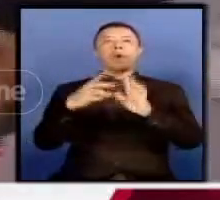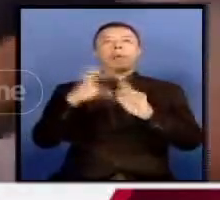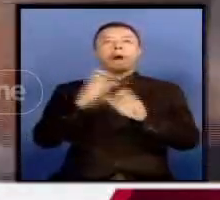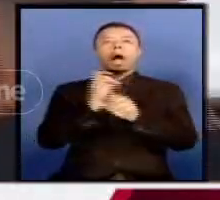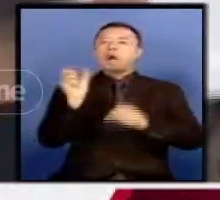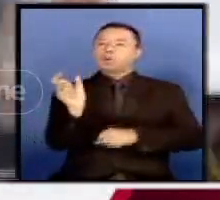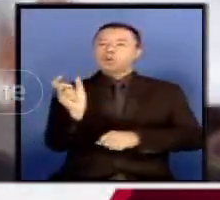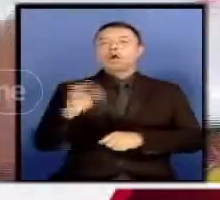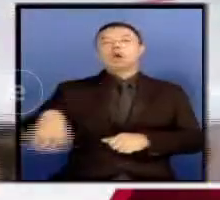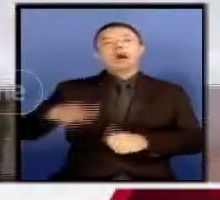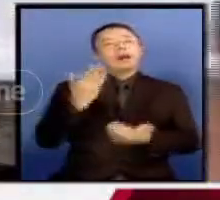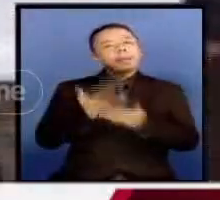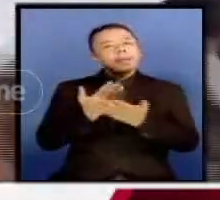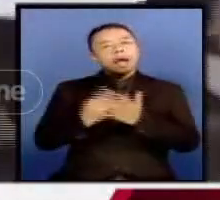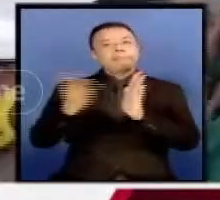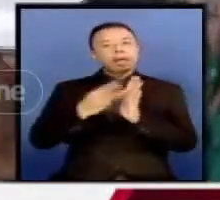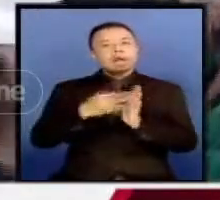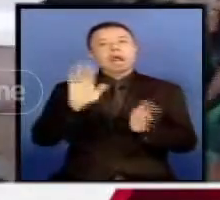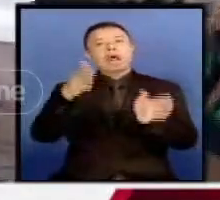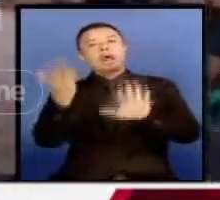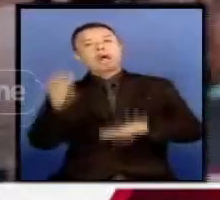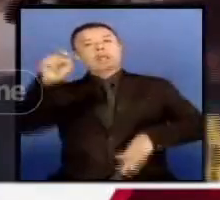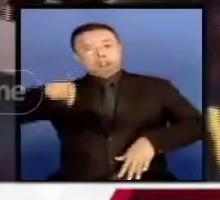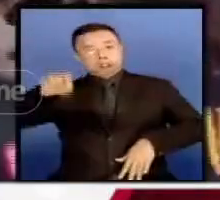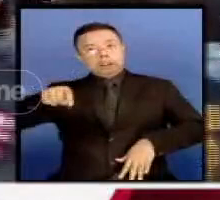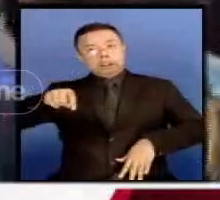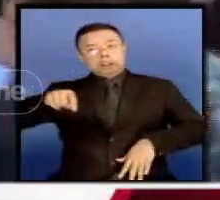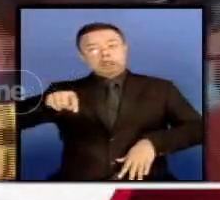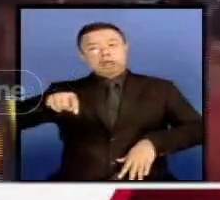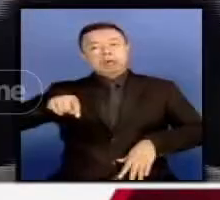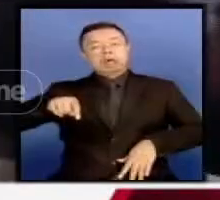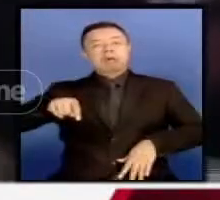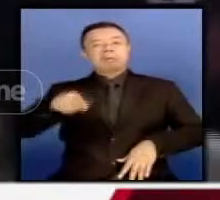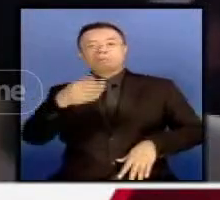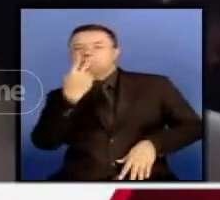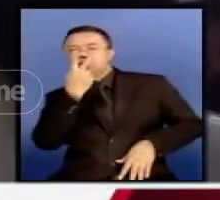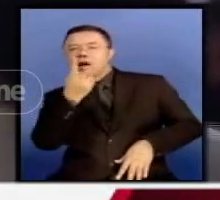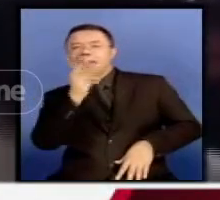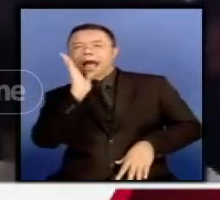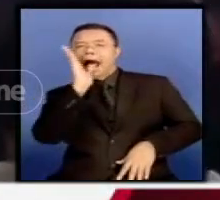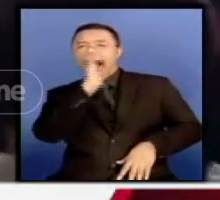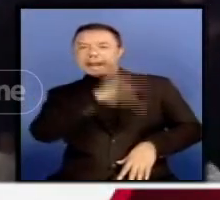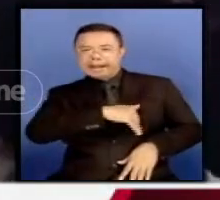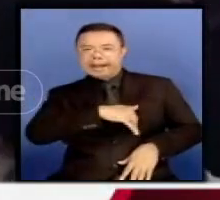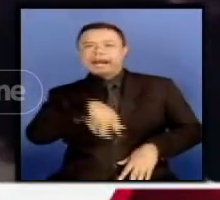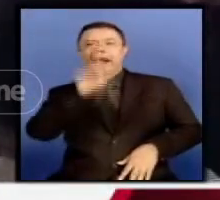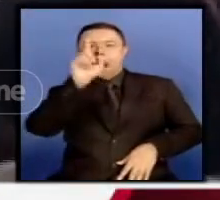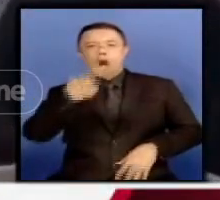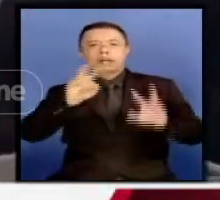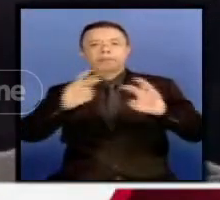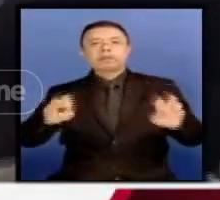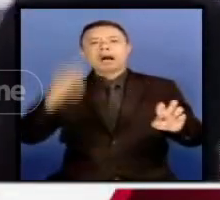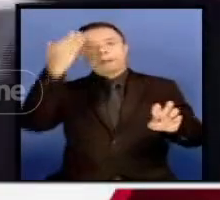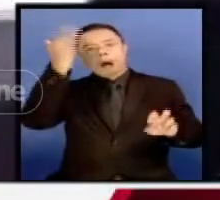keluarga juga meminta kasus kematian korban AKBP Budi yang dinilai janggal untuk diusut tuntas penyebab